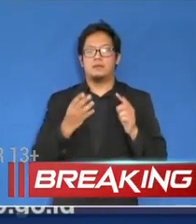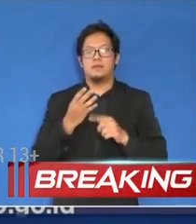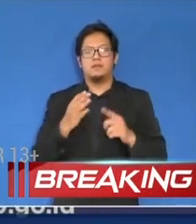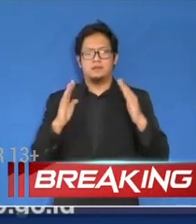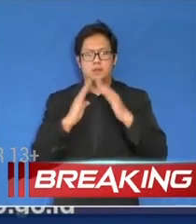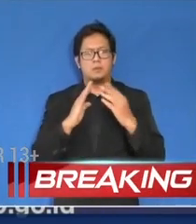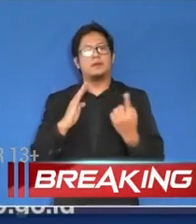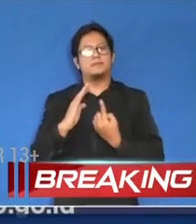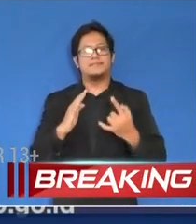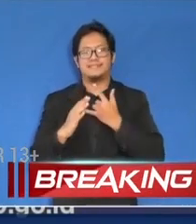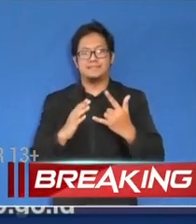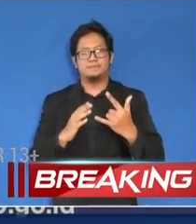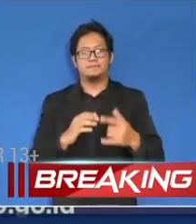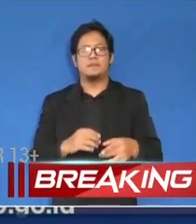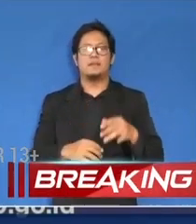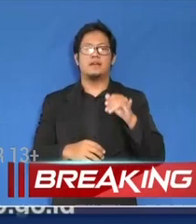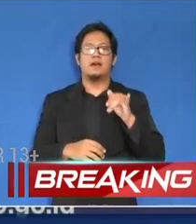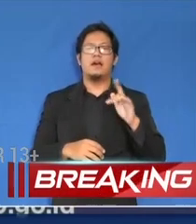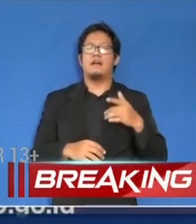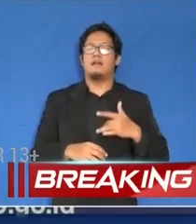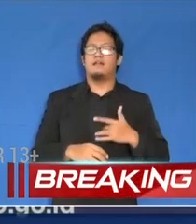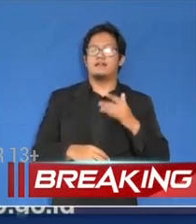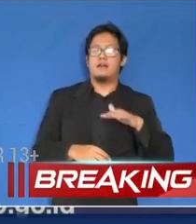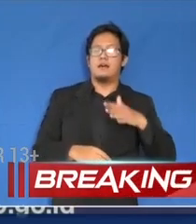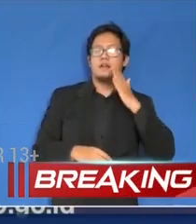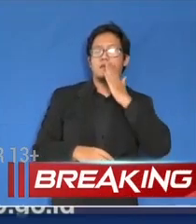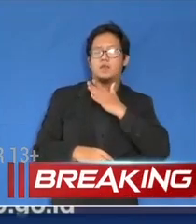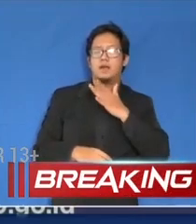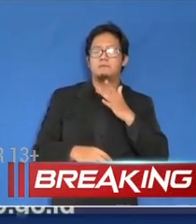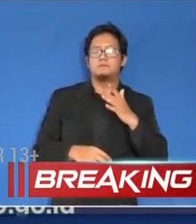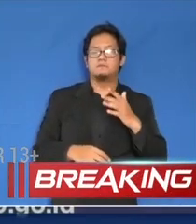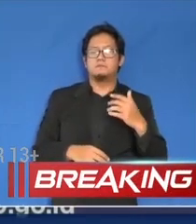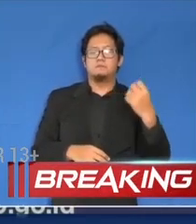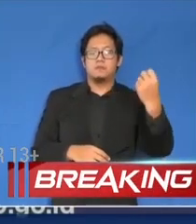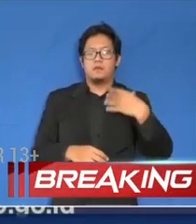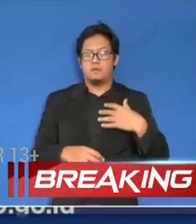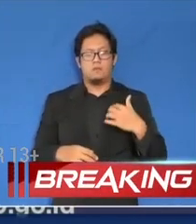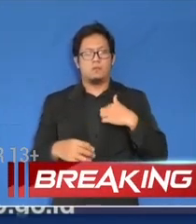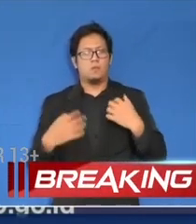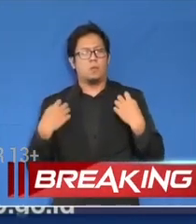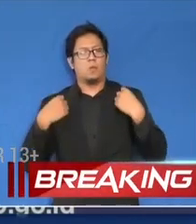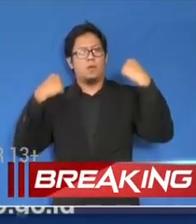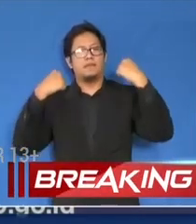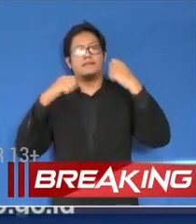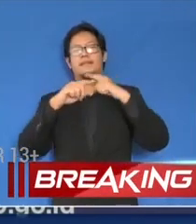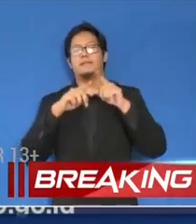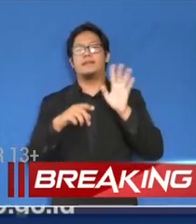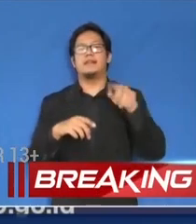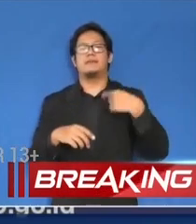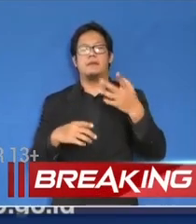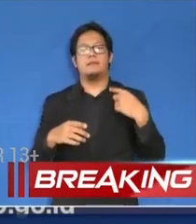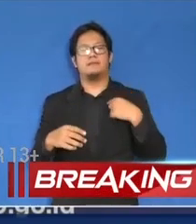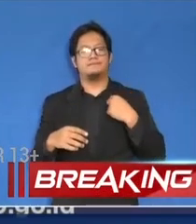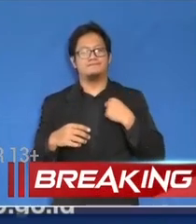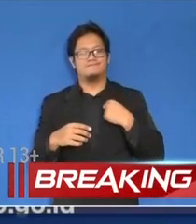biasanya mungkin merasa daya tahan tubuhnya kuat. Jangan sampai menyetor penyakit kepada orang tuanya yang sudah 60 tahun, kasihan tuh. Kita enggak apa-apa